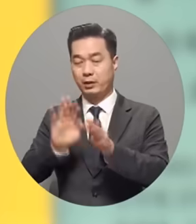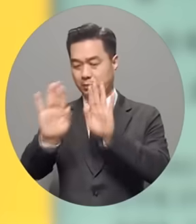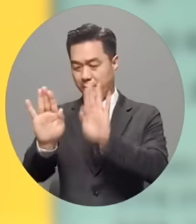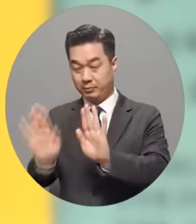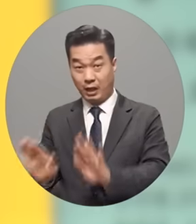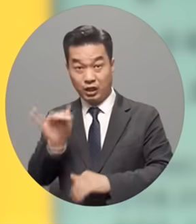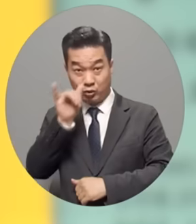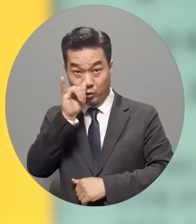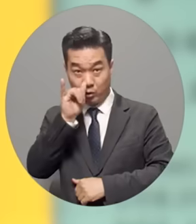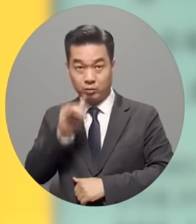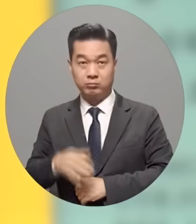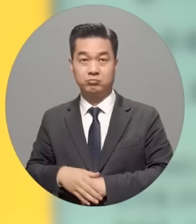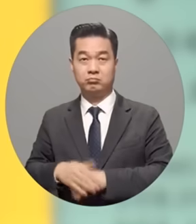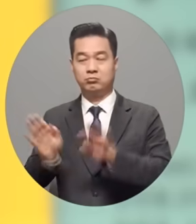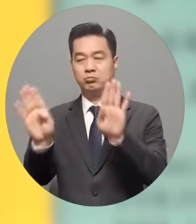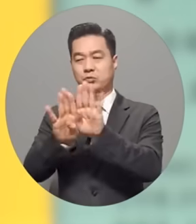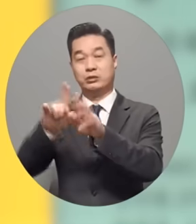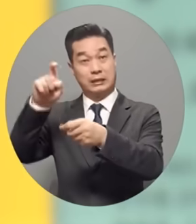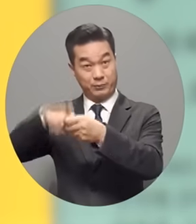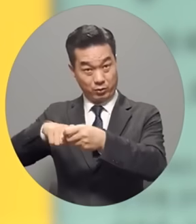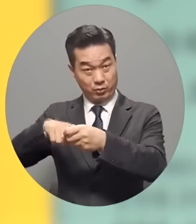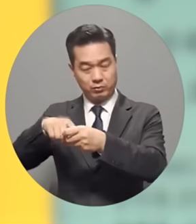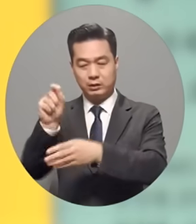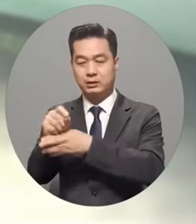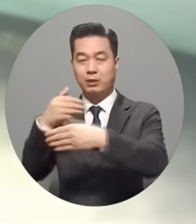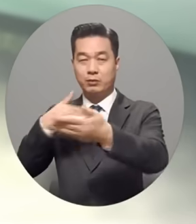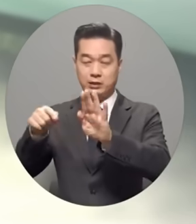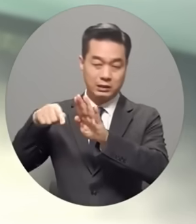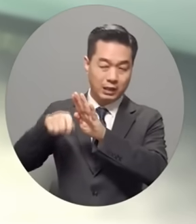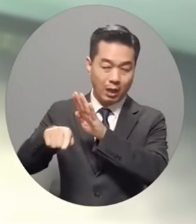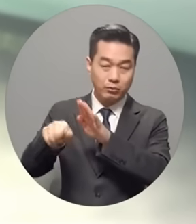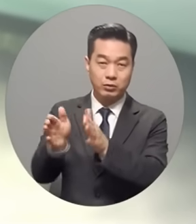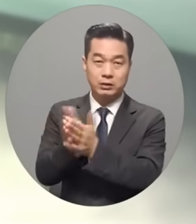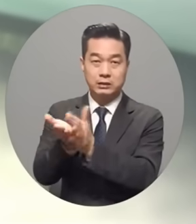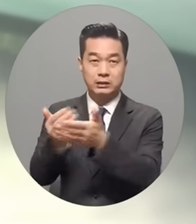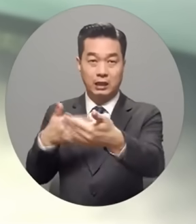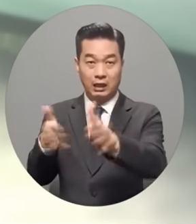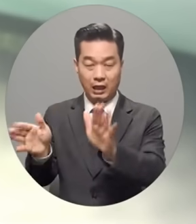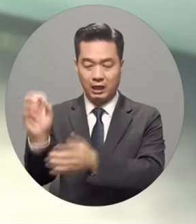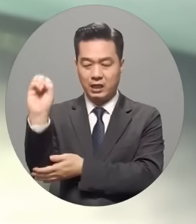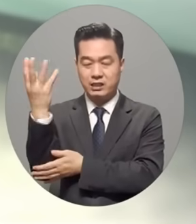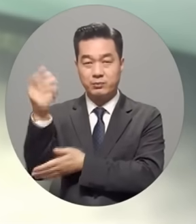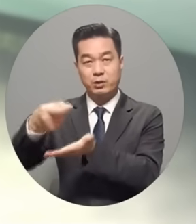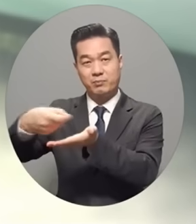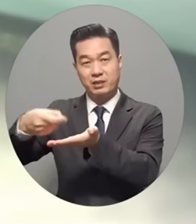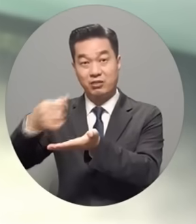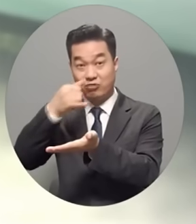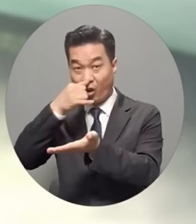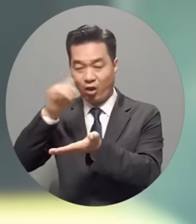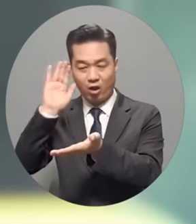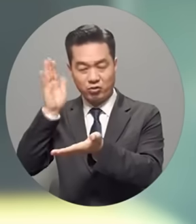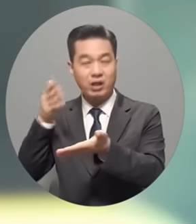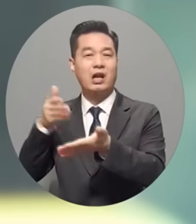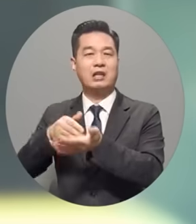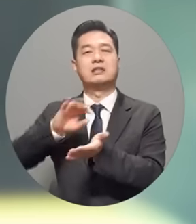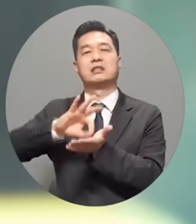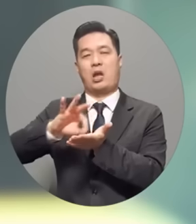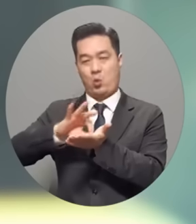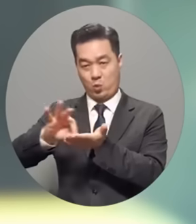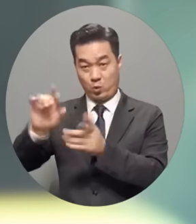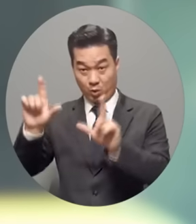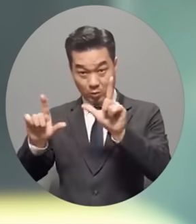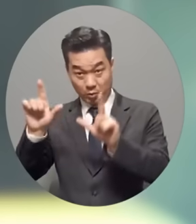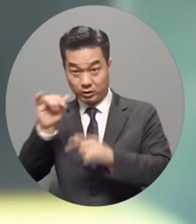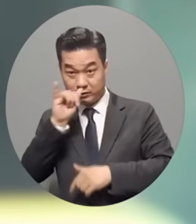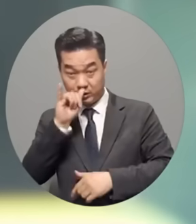있습니다. 문은 잠겨 있지만 사무실 내부 책상 위에는 신문과 필기구 등이 놓여 있어 최근까지 사용한 흔적이 눈에